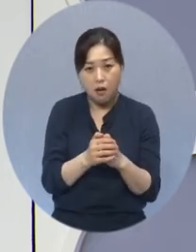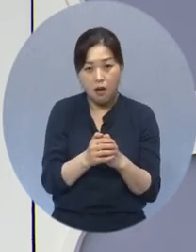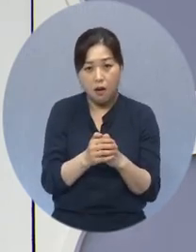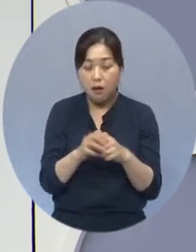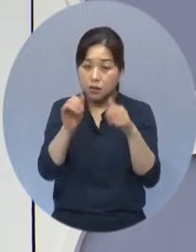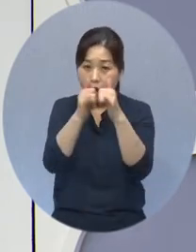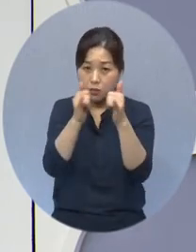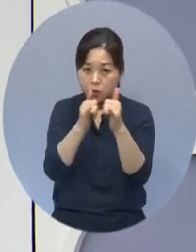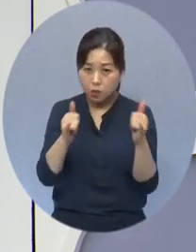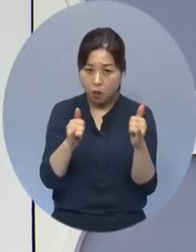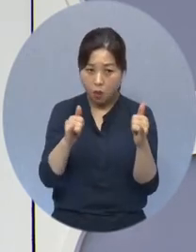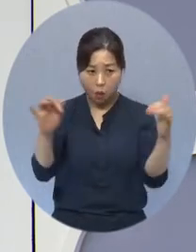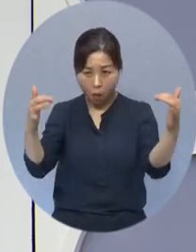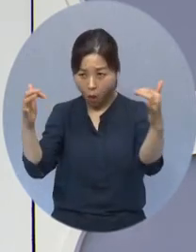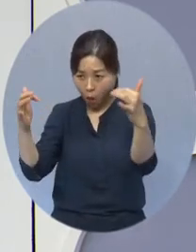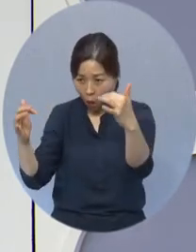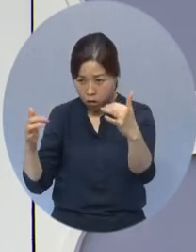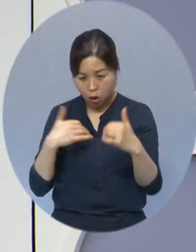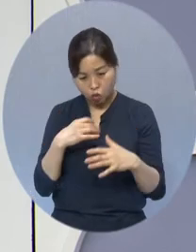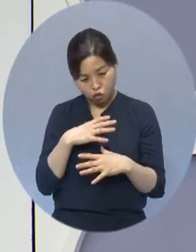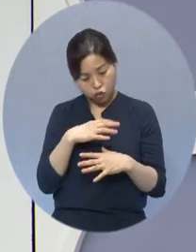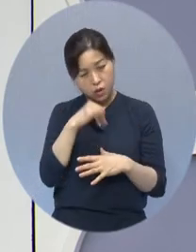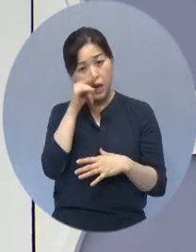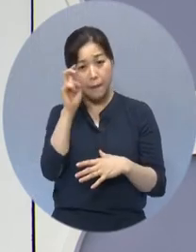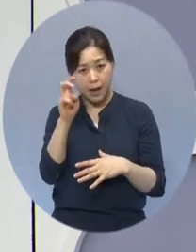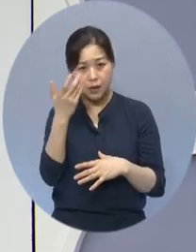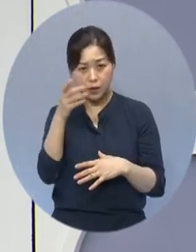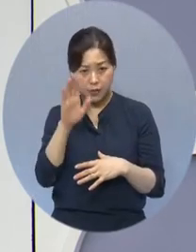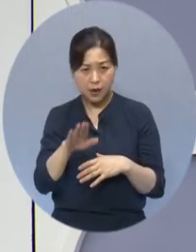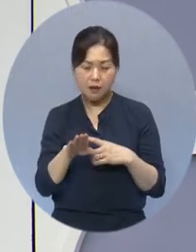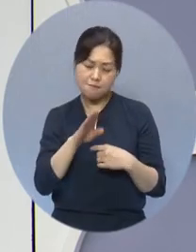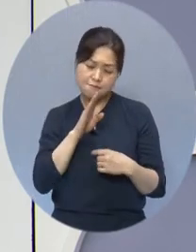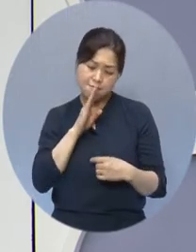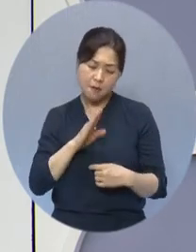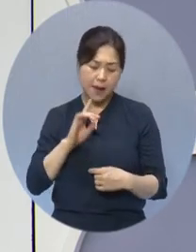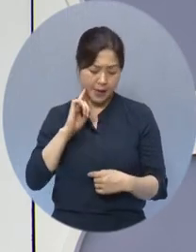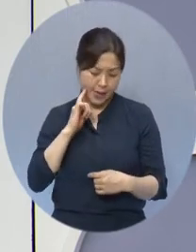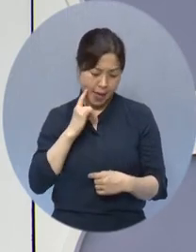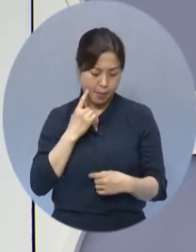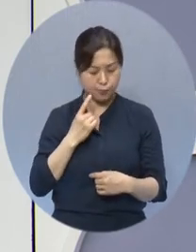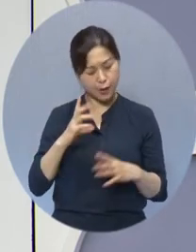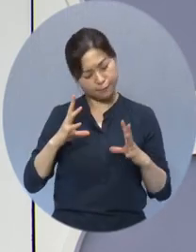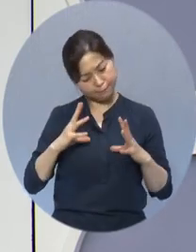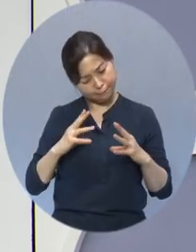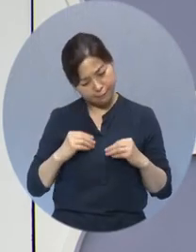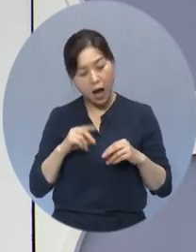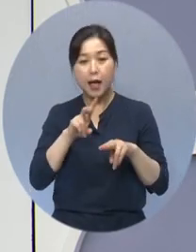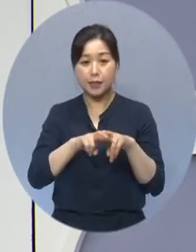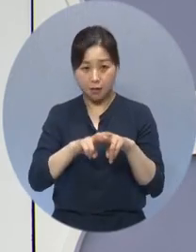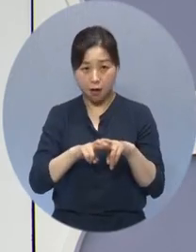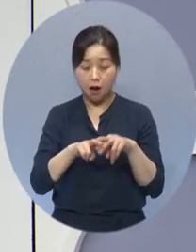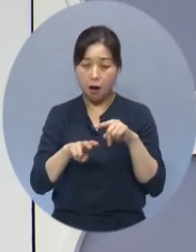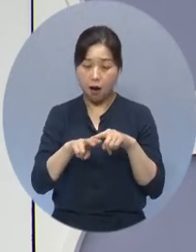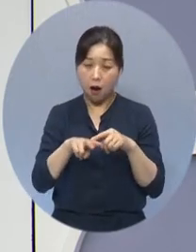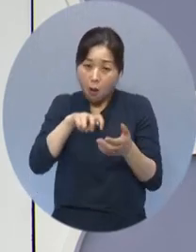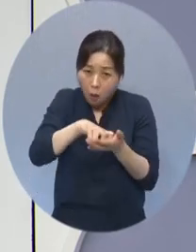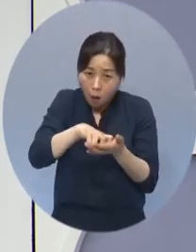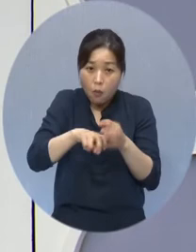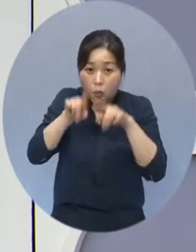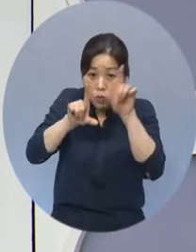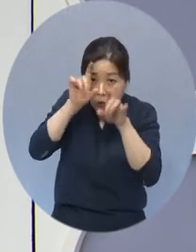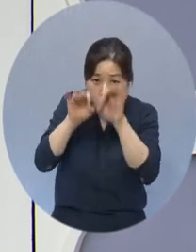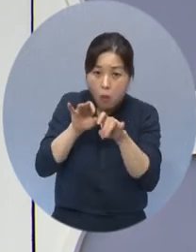좀 두렵기도 하고 예, 그렇죠. 그럴 텐데 아주 얌전하게 앉아있어요. 예, 그래요. 예, 예. 그래서 그거 보고